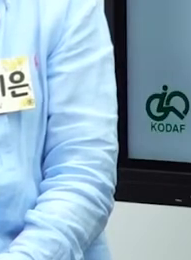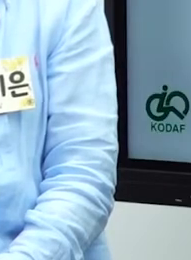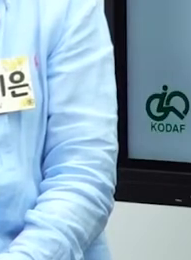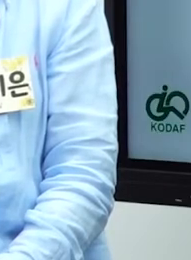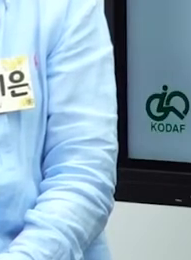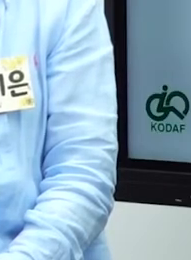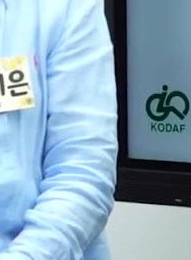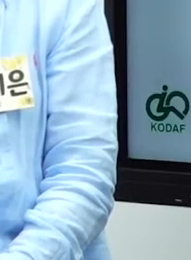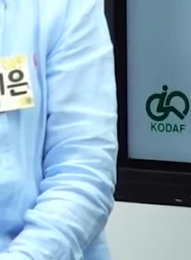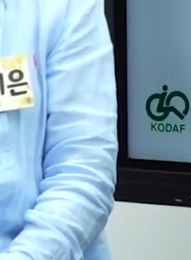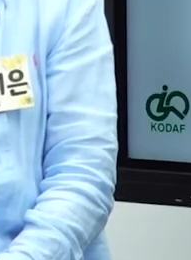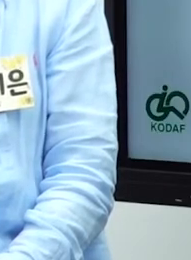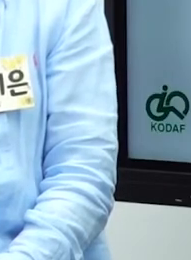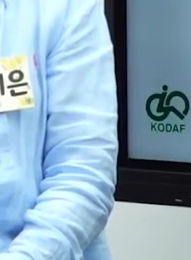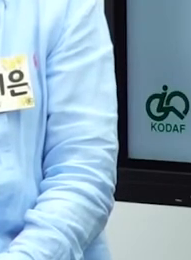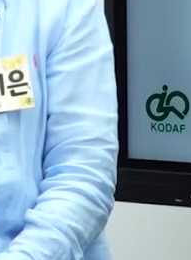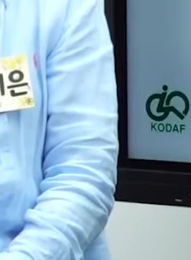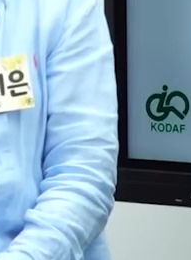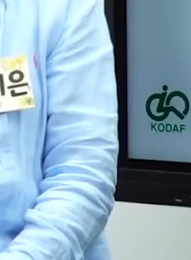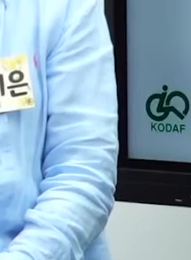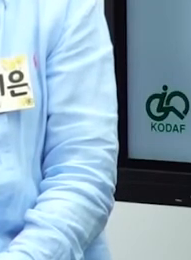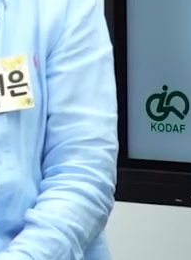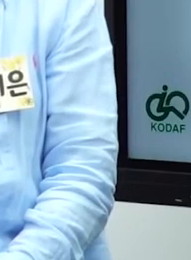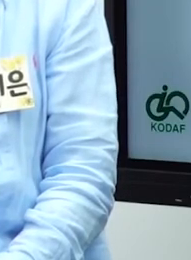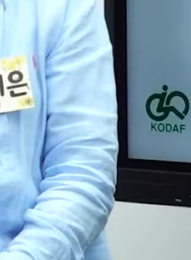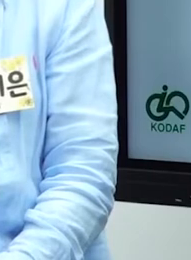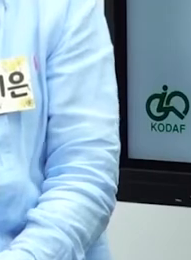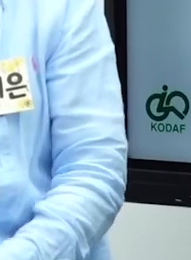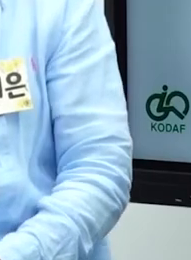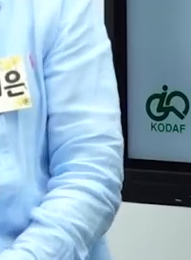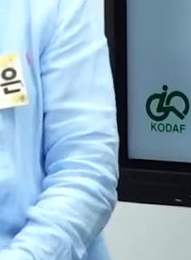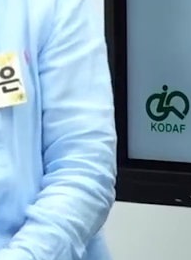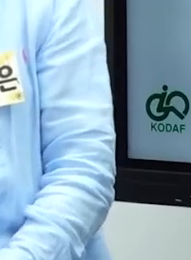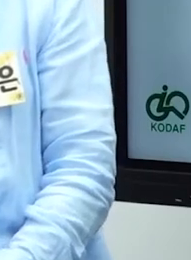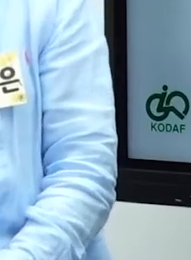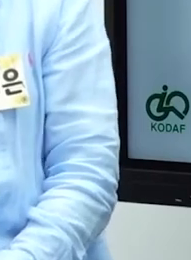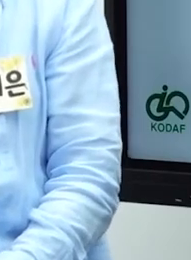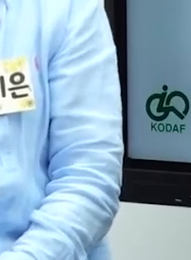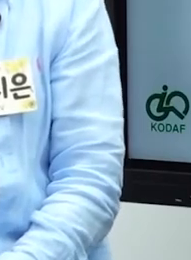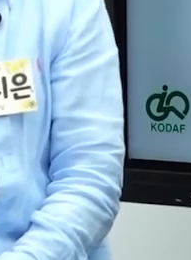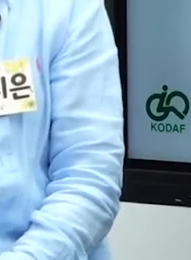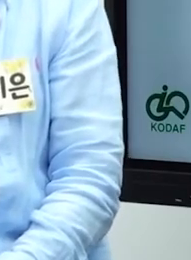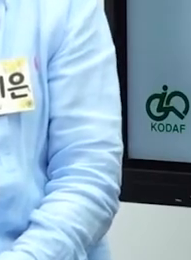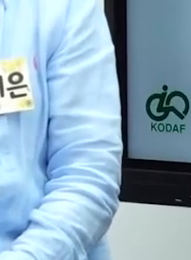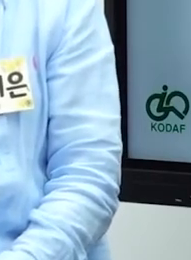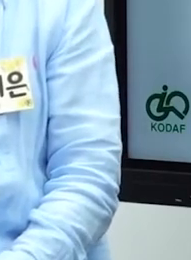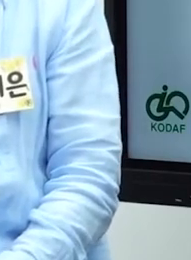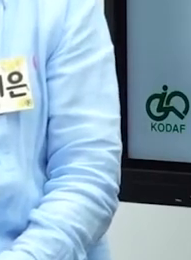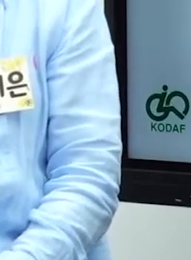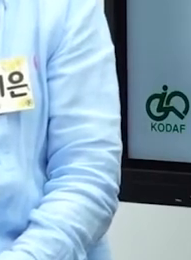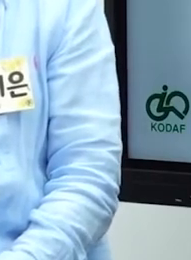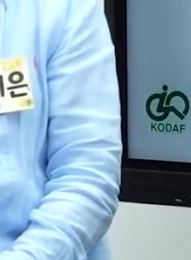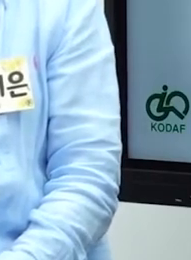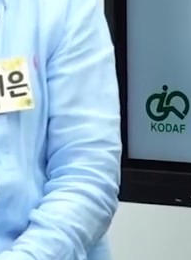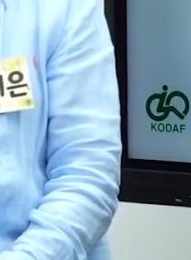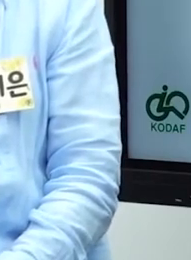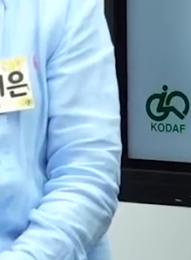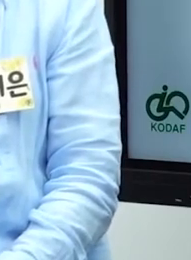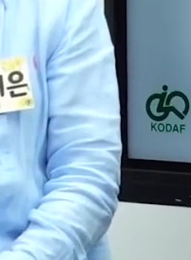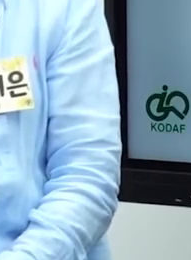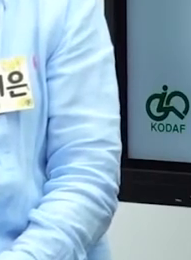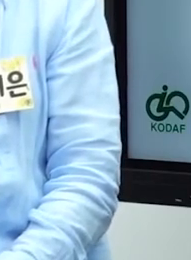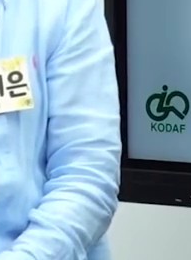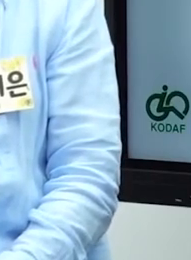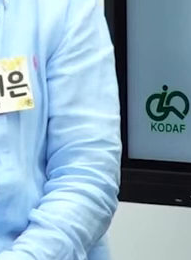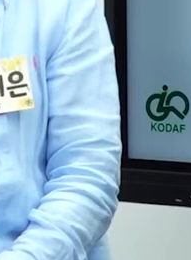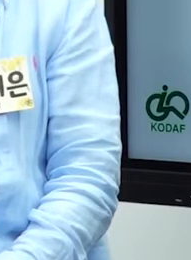특히 코다들도 굉장히 적극적으로 놀이에 참여하고 부모님들과 함께 이야기를 하고 저희 부모님도 그렇게 말씀하시고요.